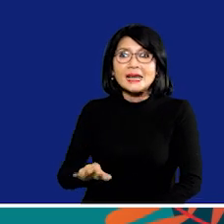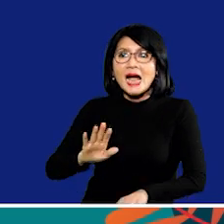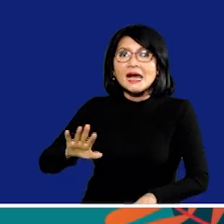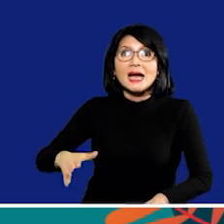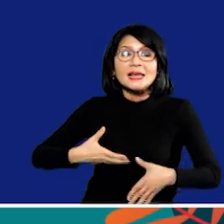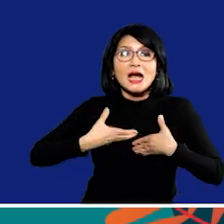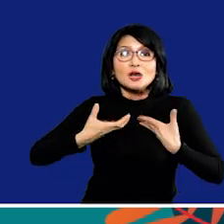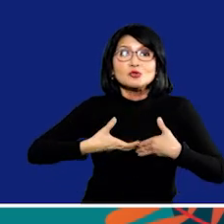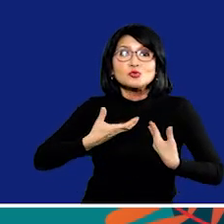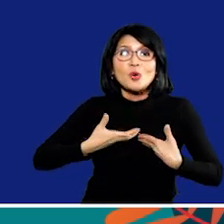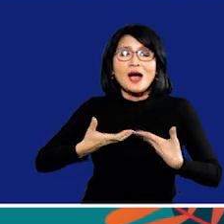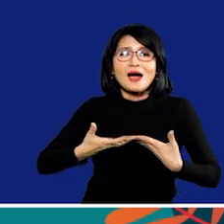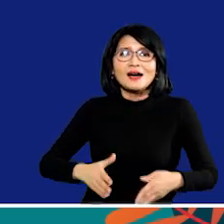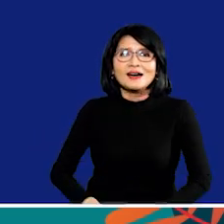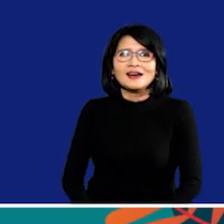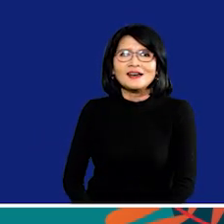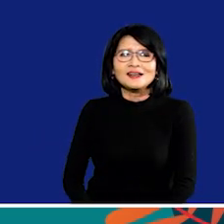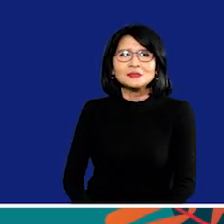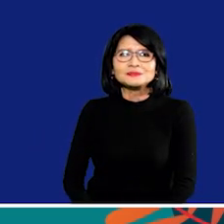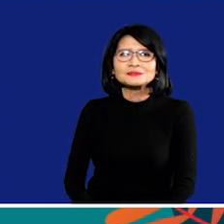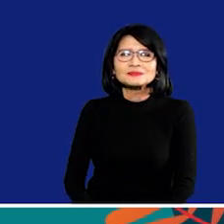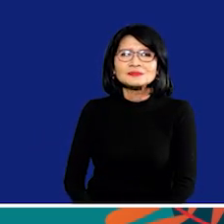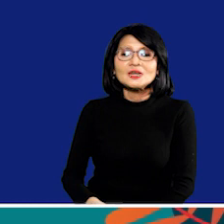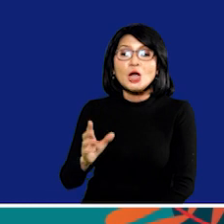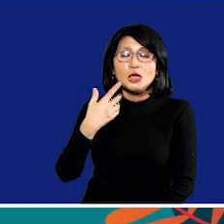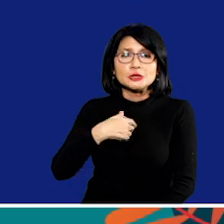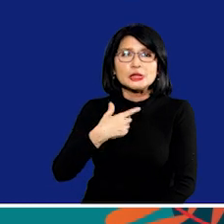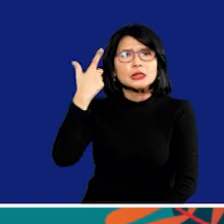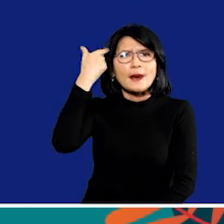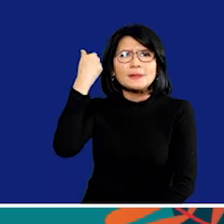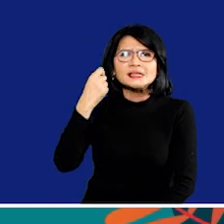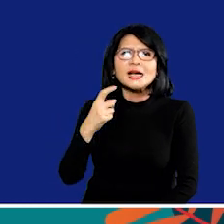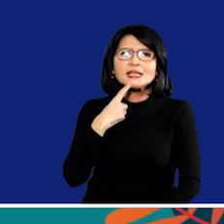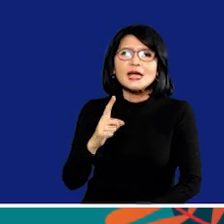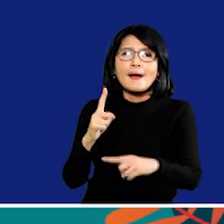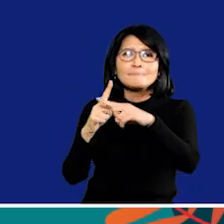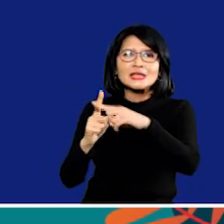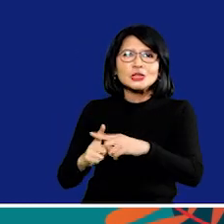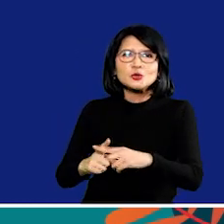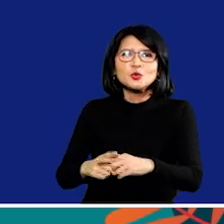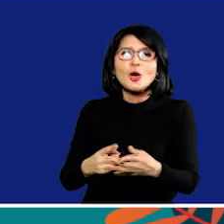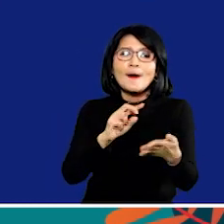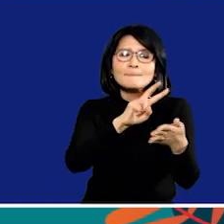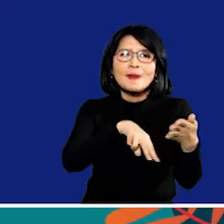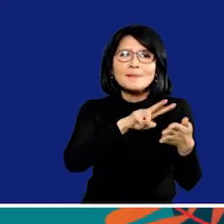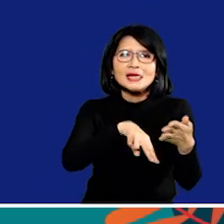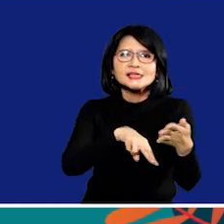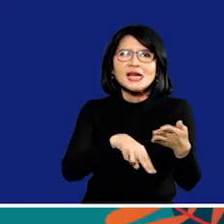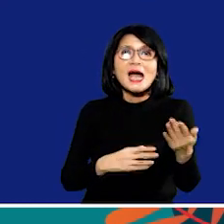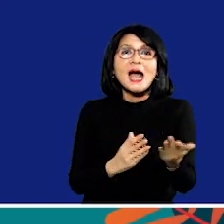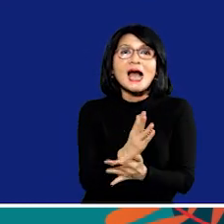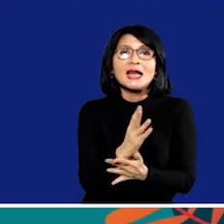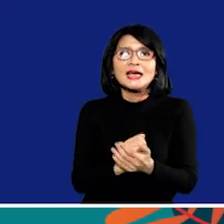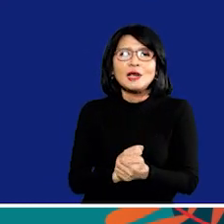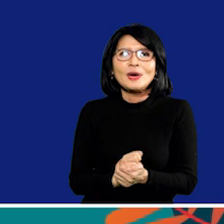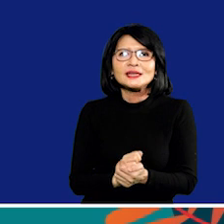nih. Di situ kami mulai membuka kelas-kelas yang ada di rumah nih. Jadi kita belajar tentang berhitung, belajar untuk membaca,